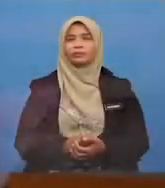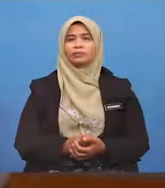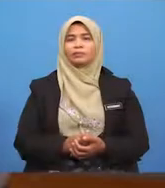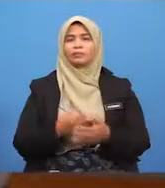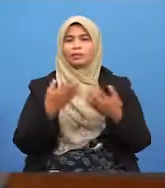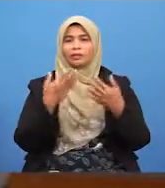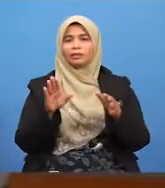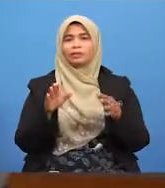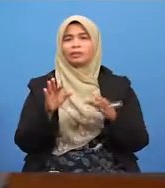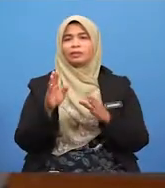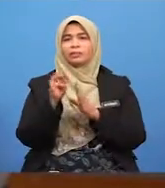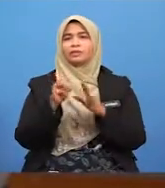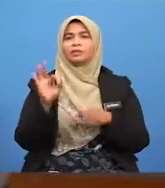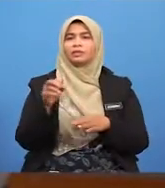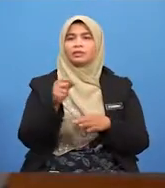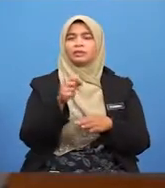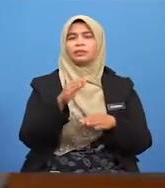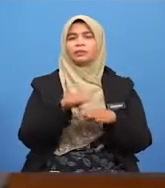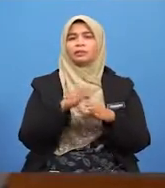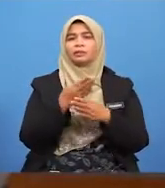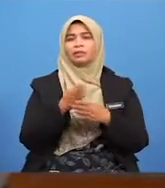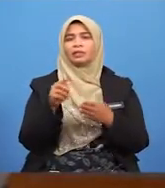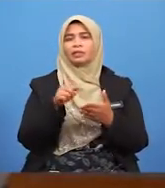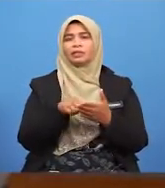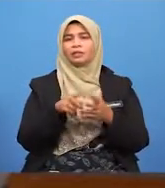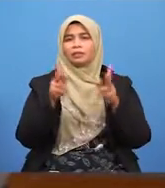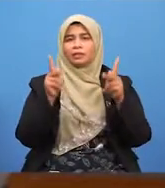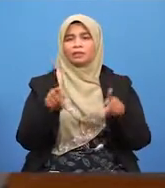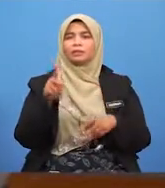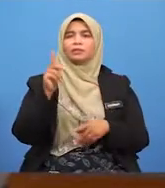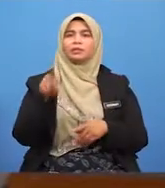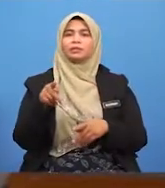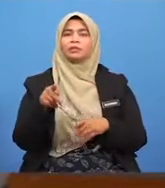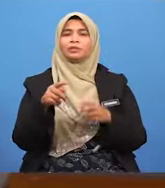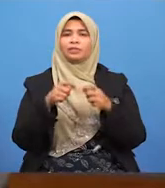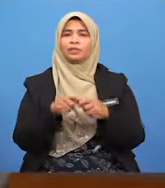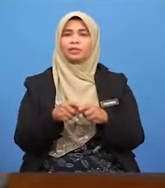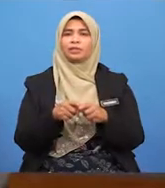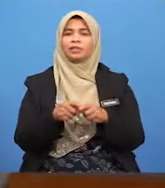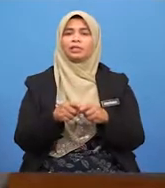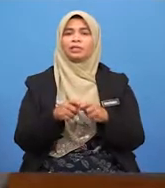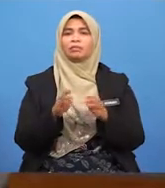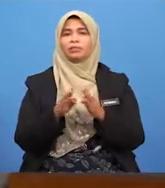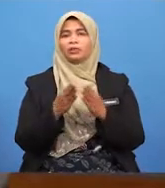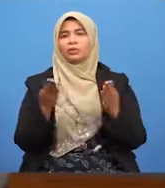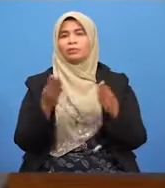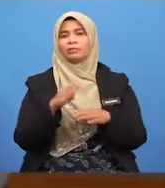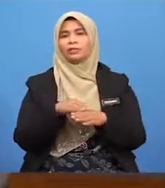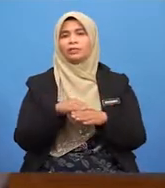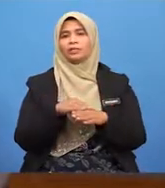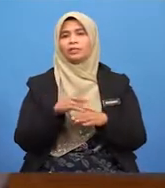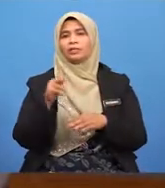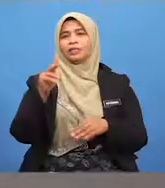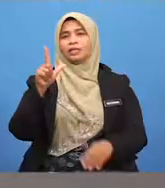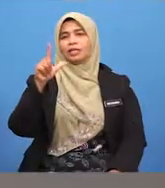selepas menjahit pada bahagia ini Plaza perlu tekan Bu kepada klem bahu